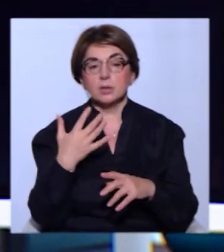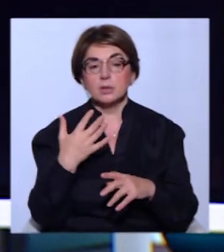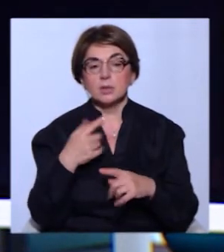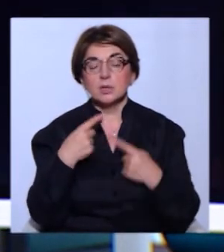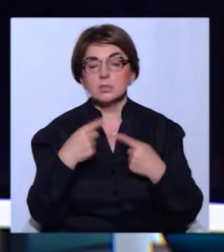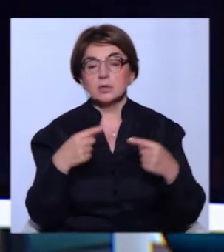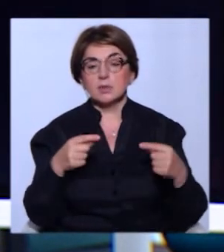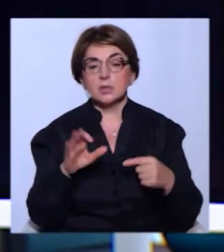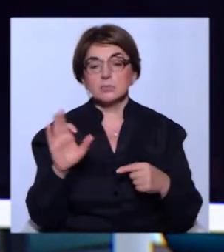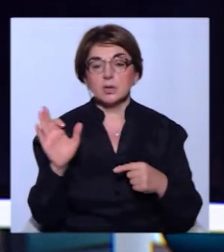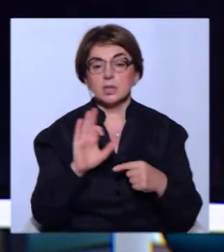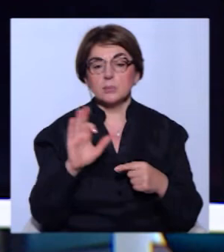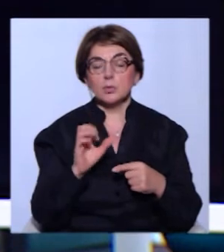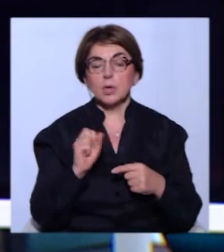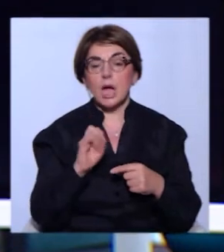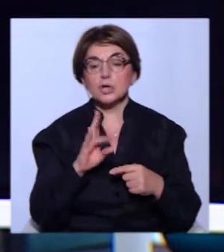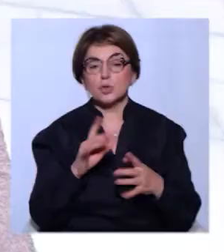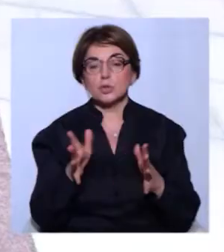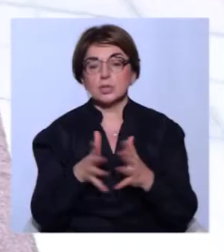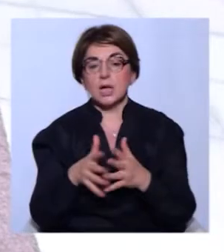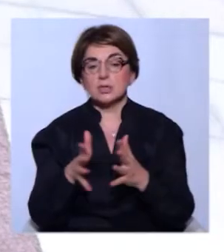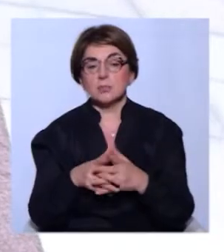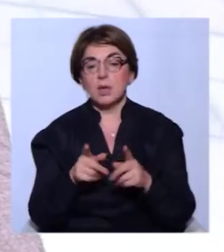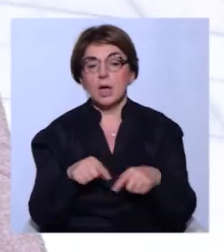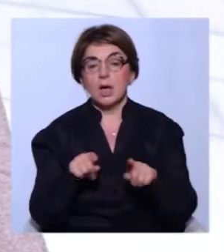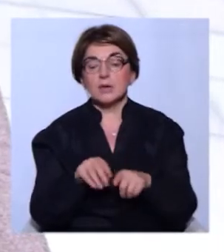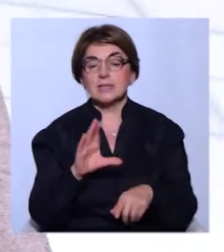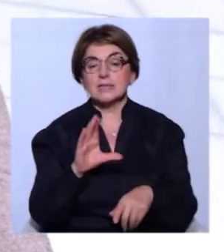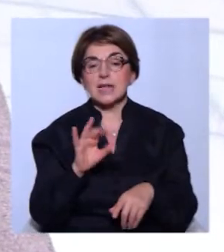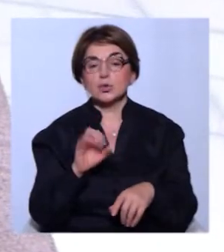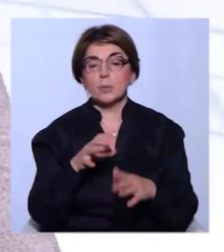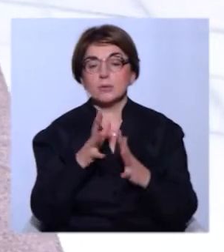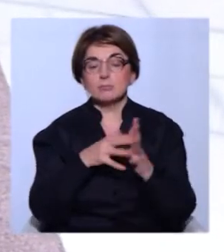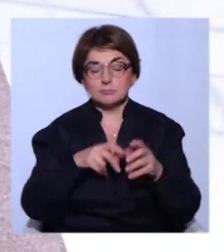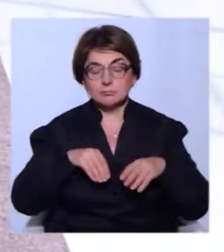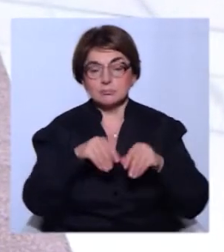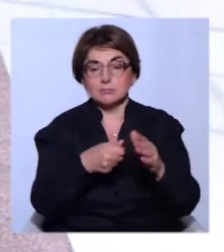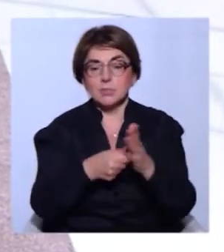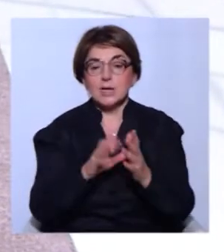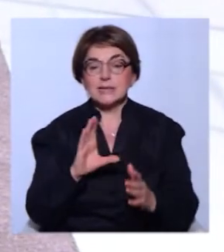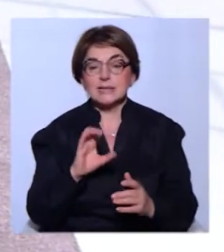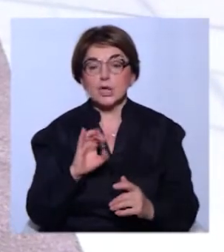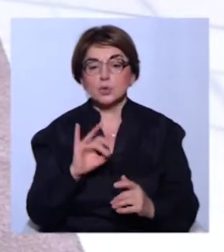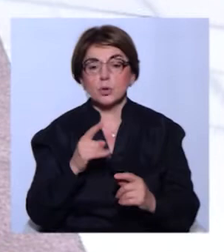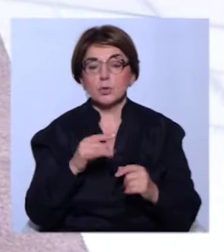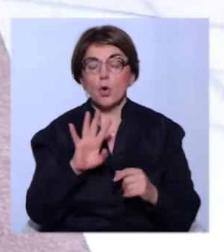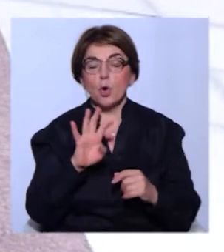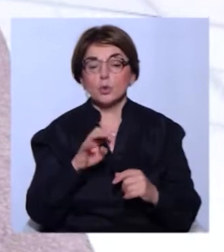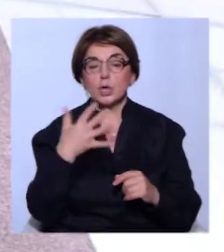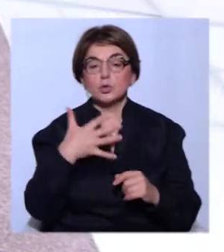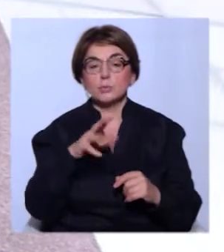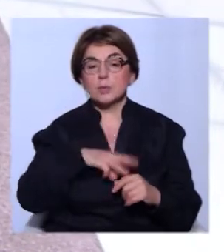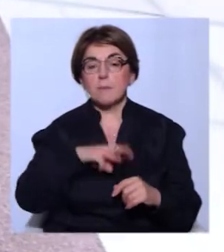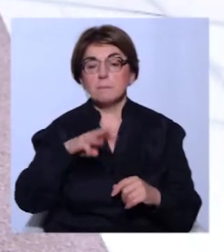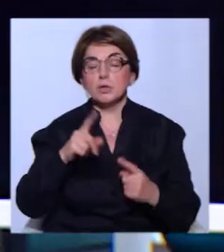რაოდენობით სხვადასხვა ქიმიური აზოტნაერთები, ანუ ეგრეთ წოდებული სასუქები და ყოველწლიურად დაახლოებით